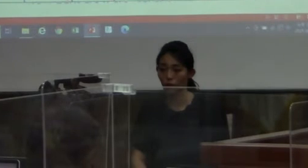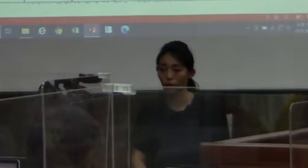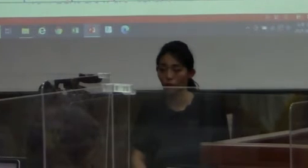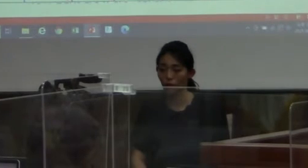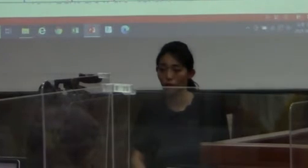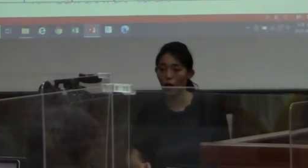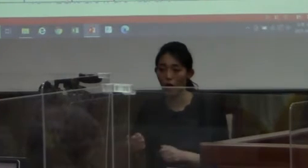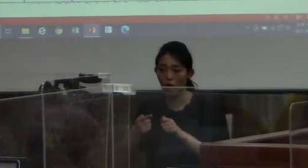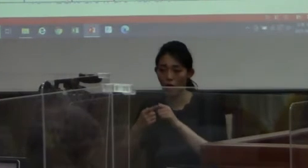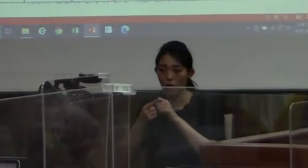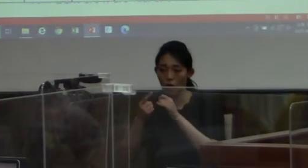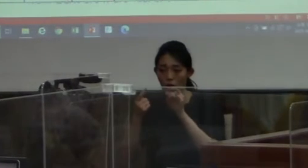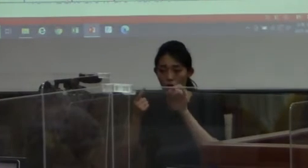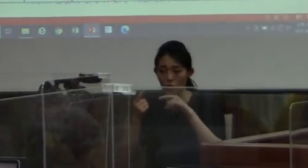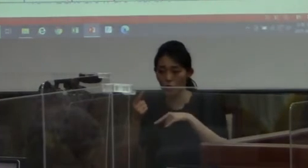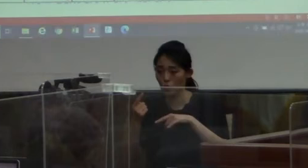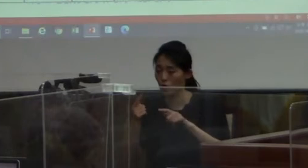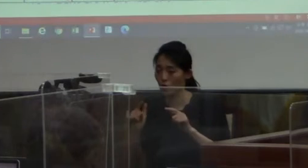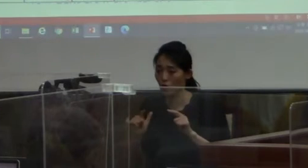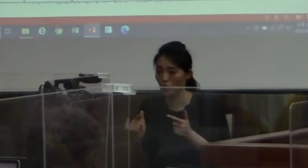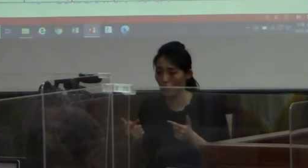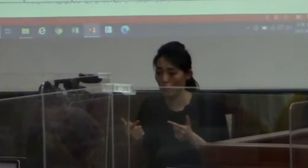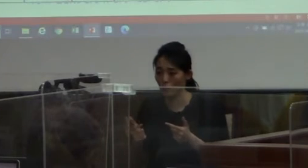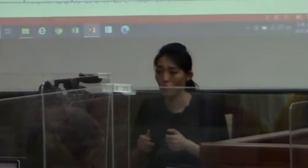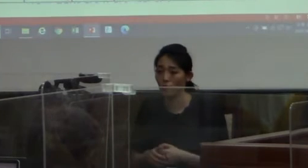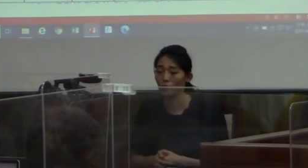1위가 아니었습니다. 아니었는데